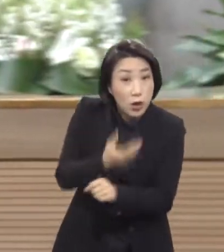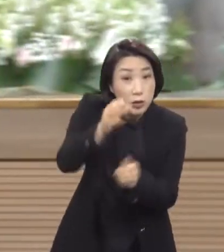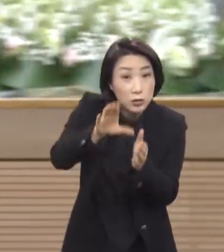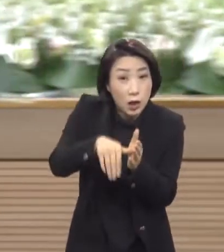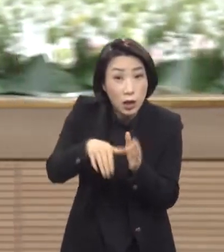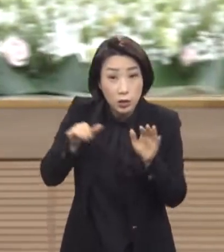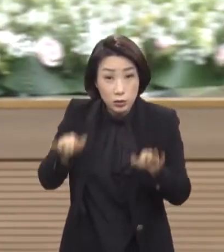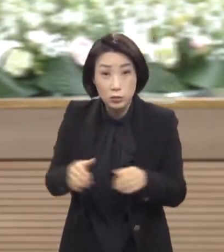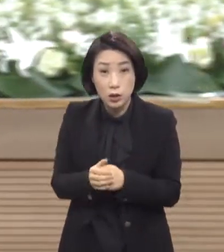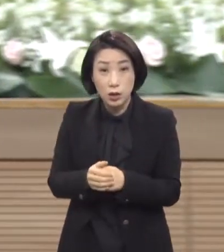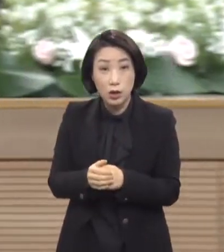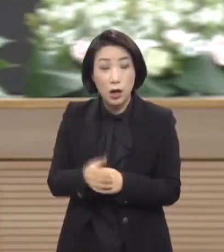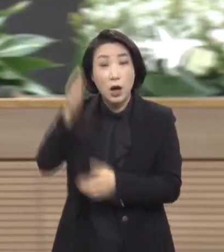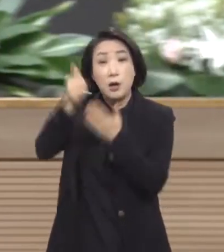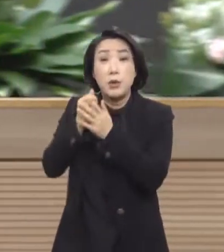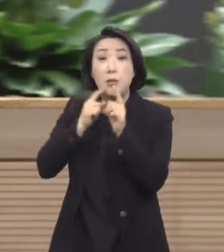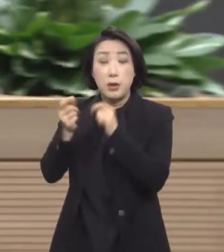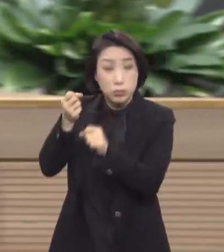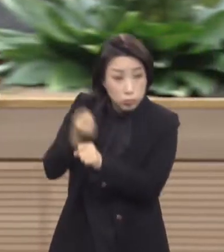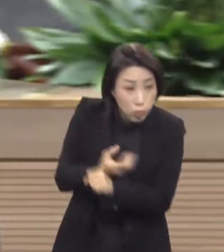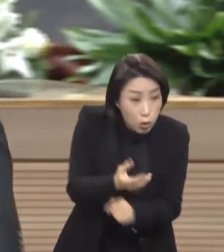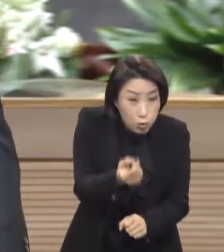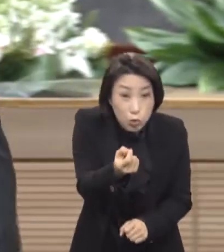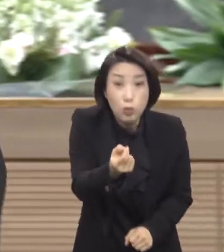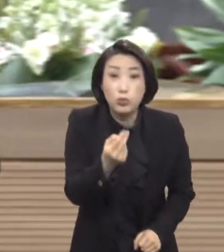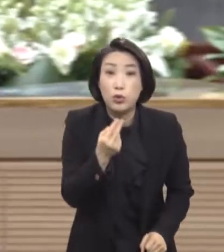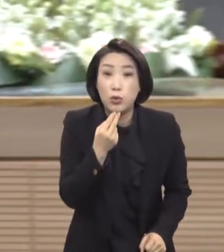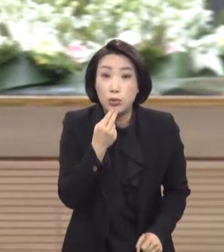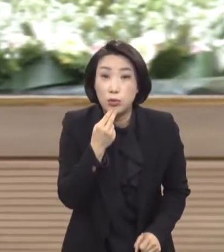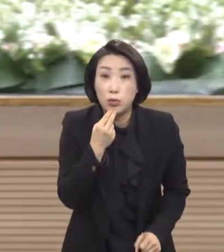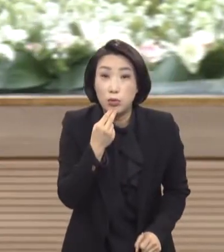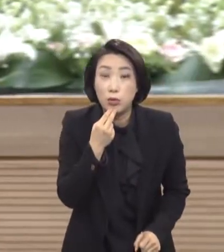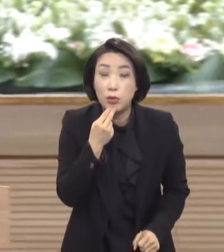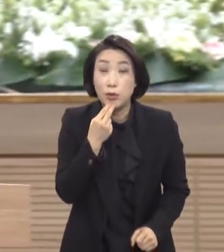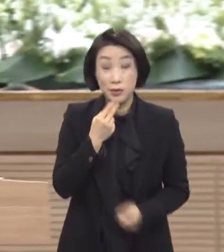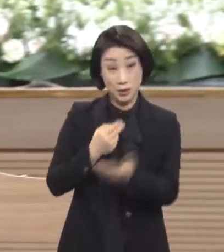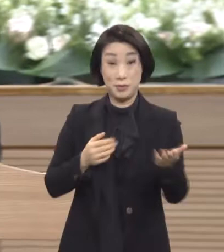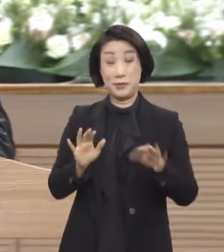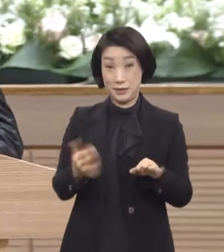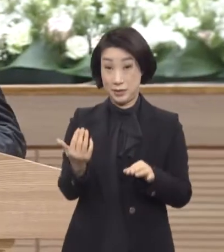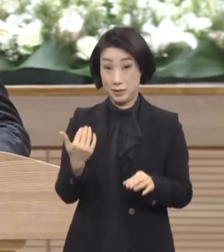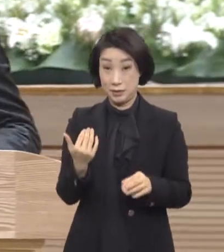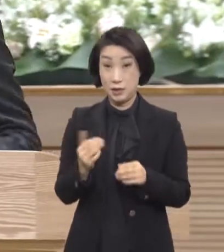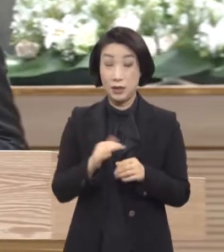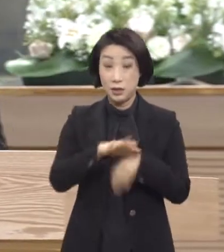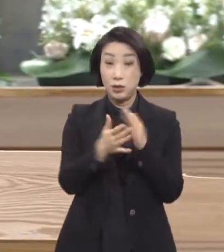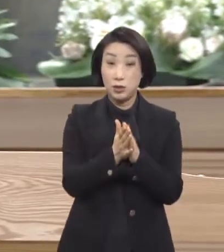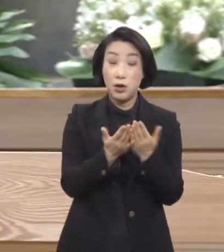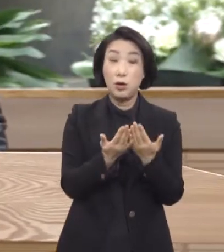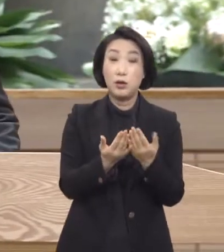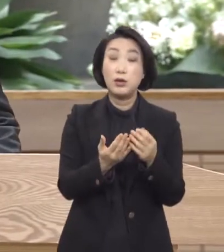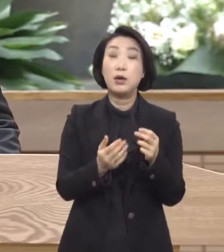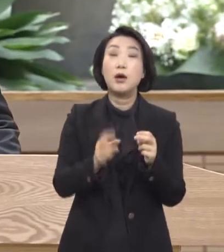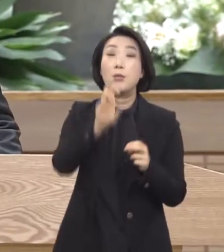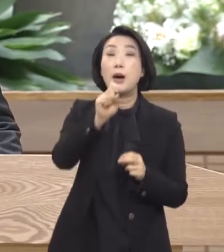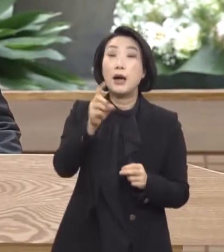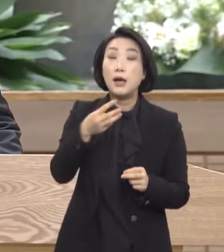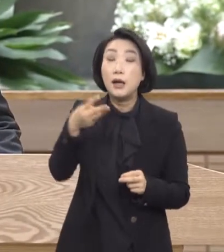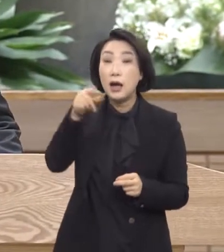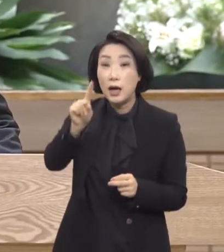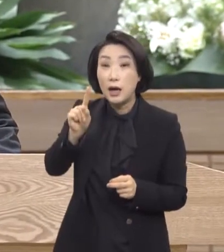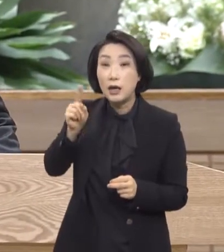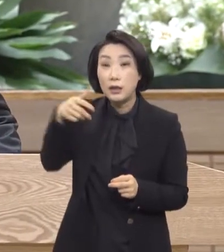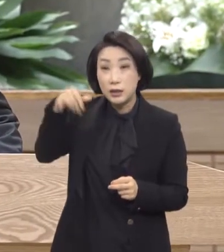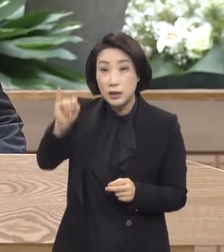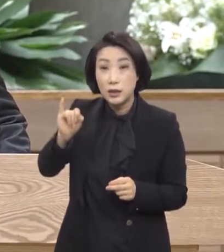전혀 말씀이 없으십니다. 그 여러분들 말라기를 읽어보면 왜